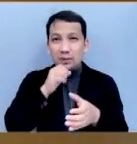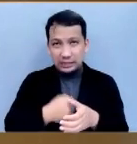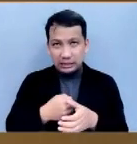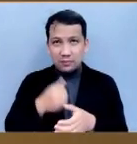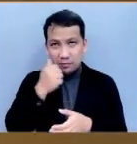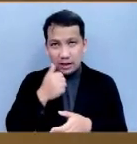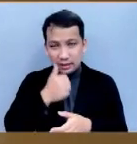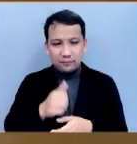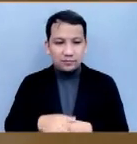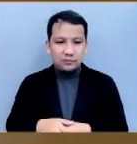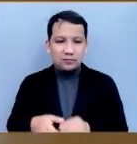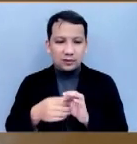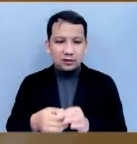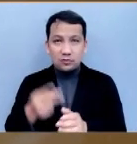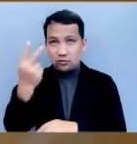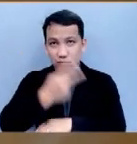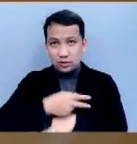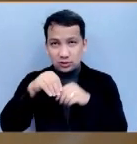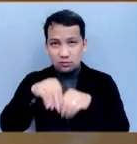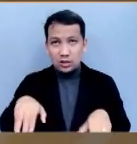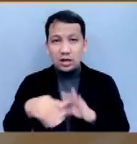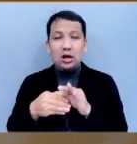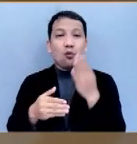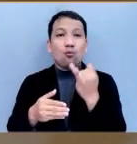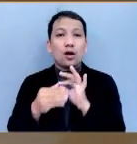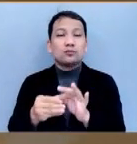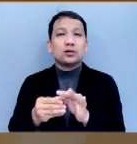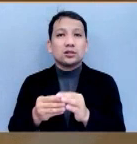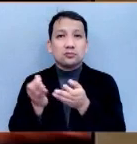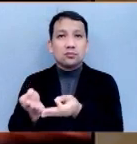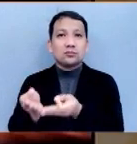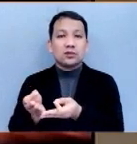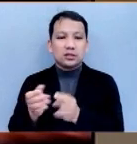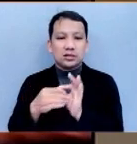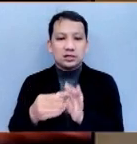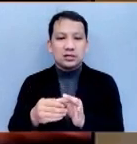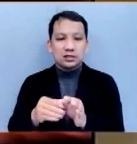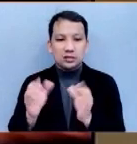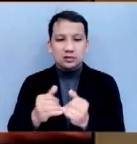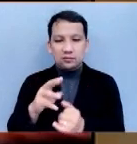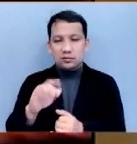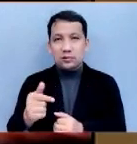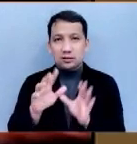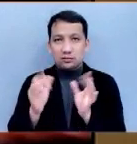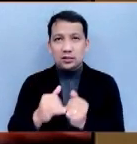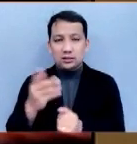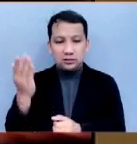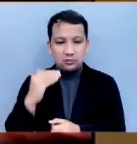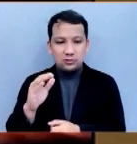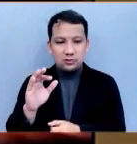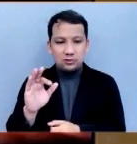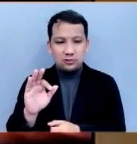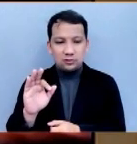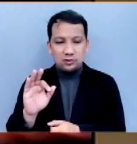Sa imbestigasyon, 2 araw na walang biktima matapos magpakain ng alagang hayop sa Sitio Mangga sa Barangay Cadit noong Lunes.